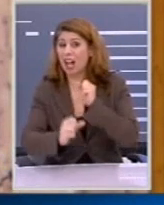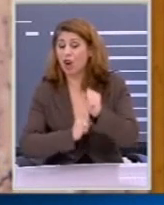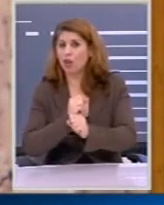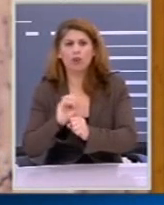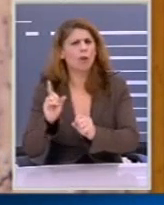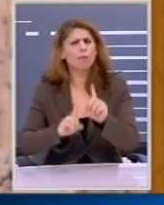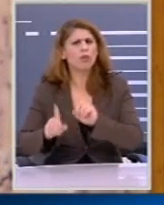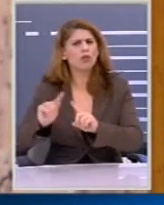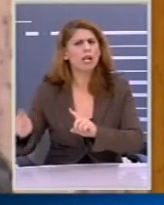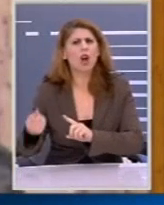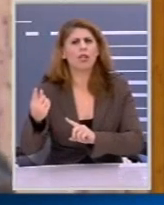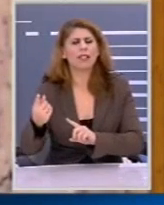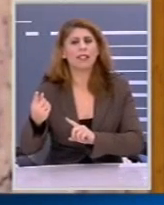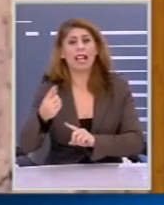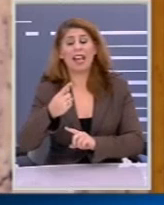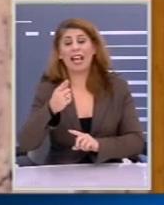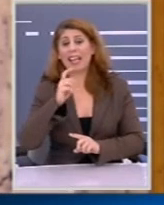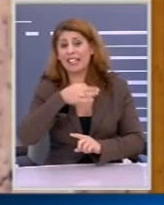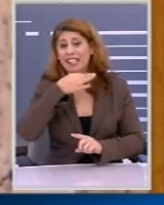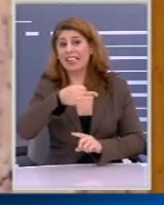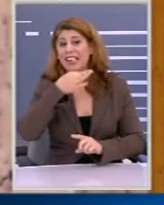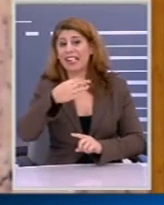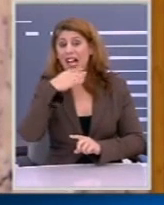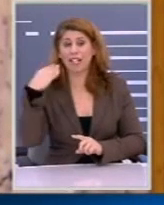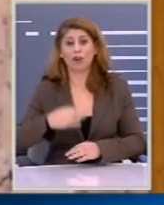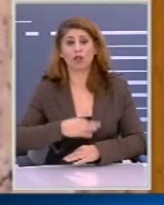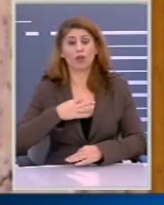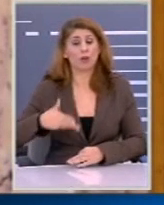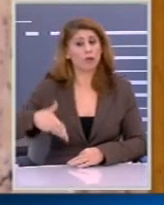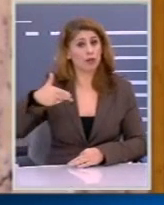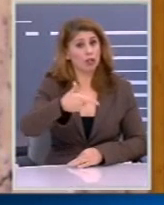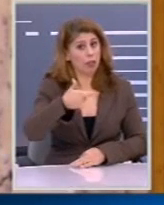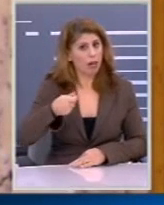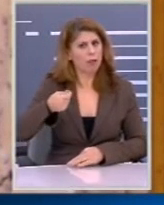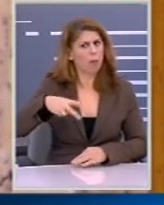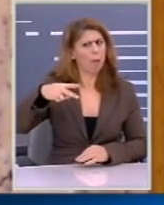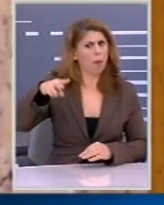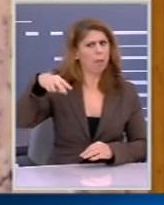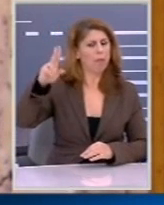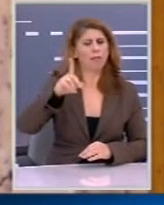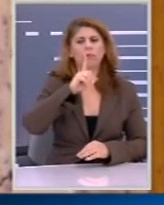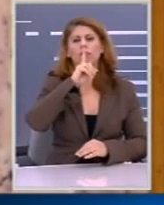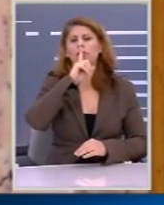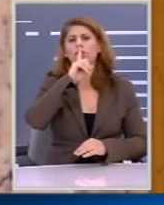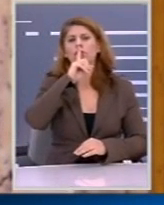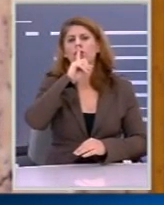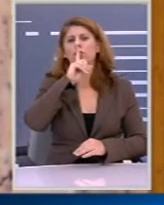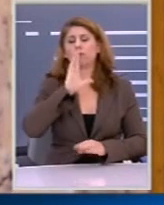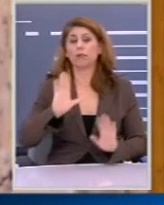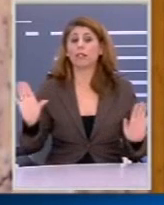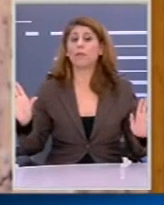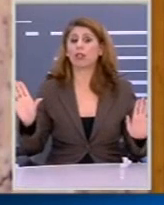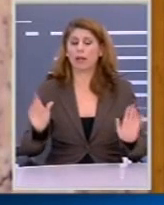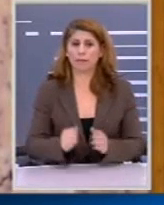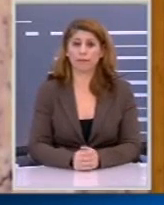ποιος ενόχλησε τον κύριο Καχανίων και τον κύριο Μητσοτάκη για το δάνειο το οποίο πολλαπλασιαζόταν επειδή ήταν απλήρωτο? Πέστε